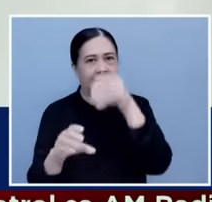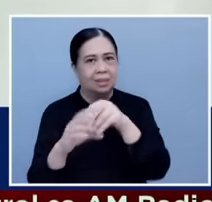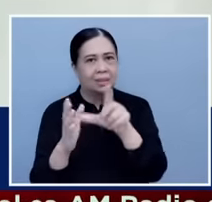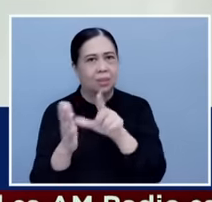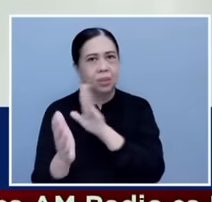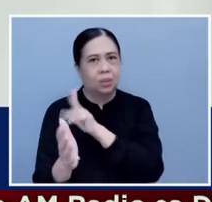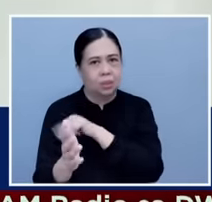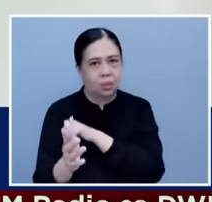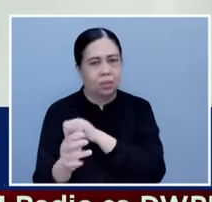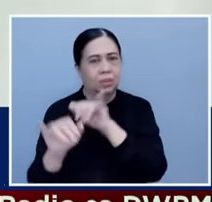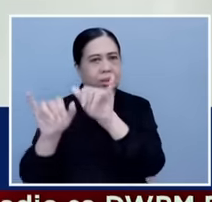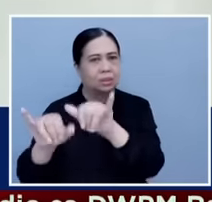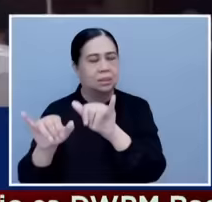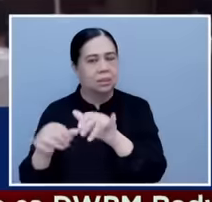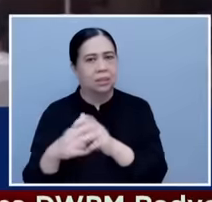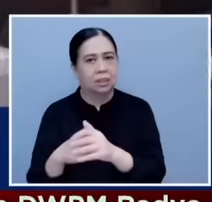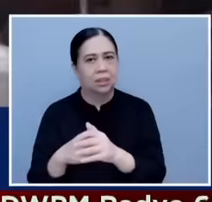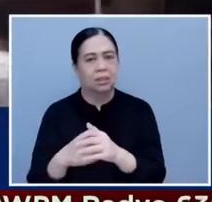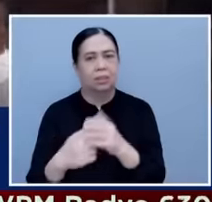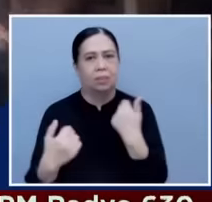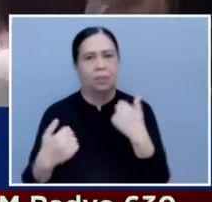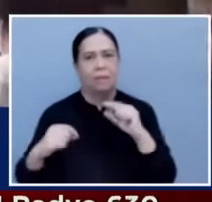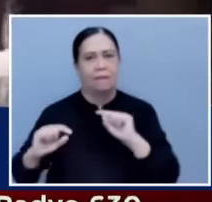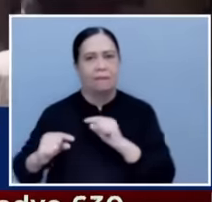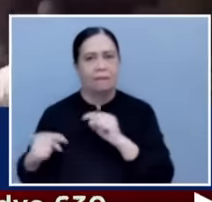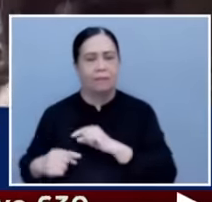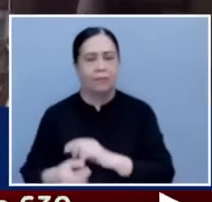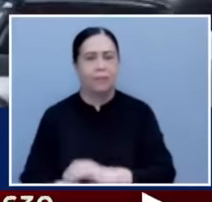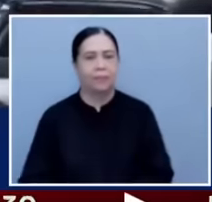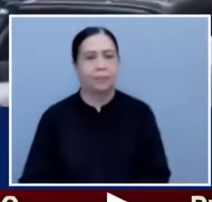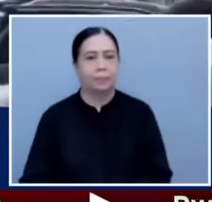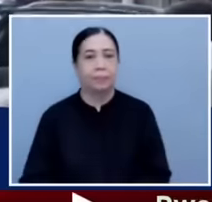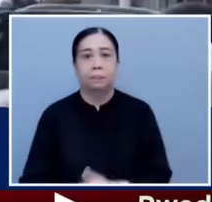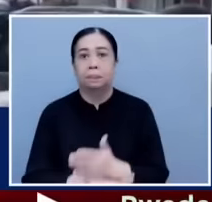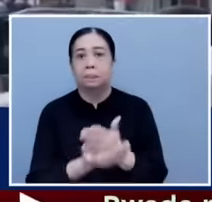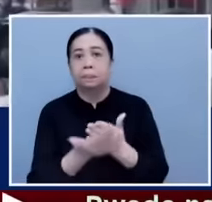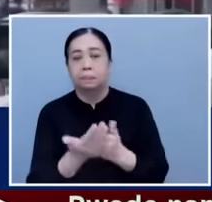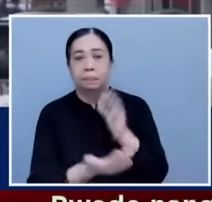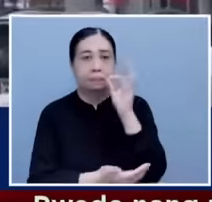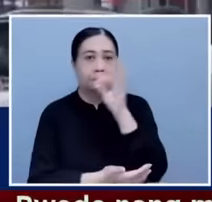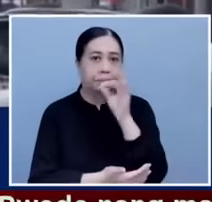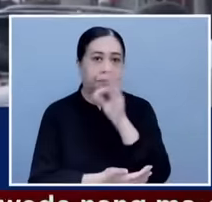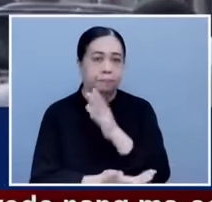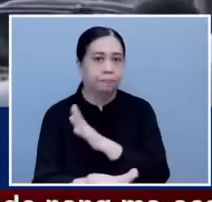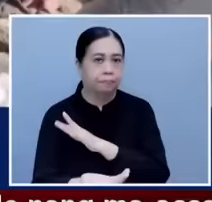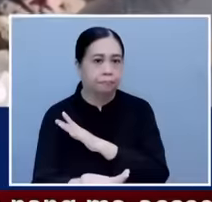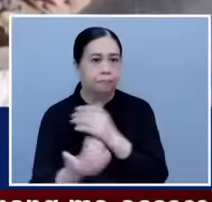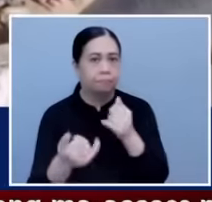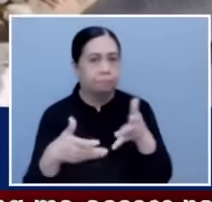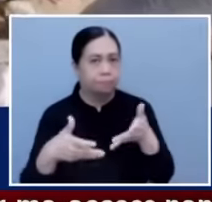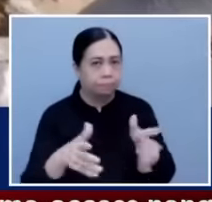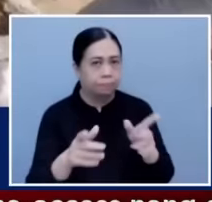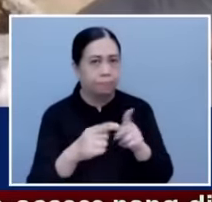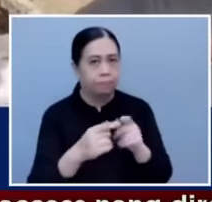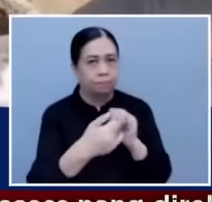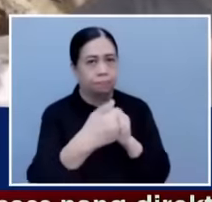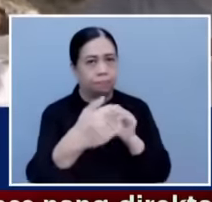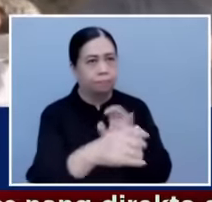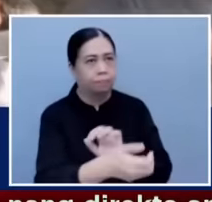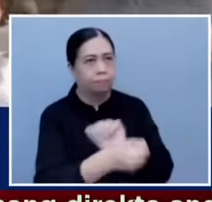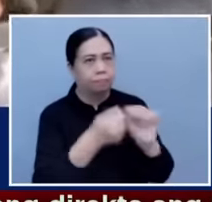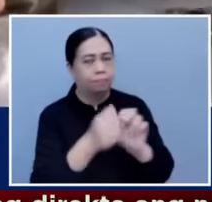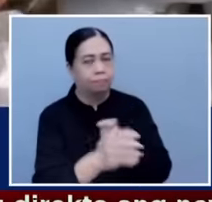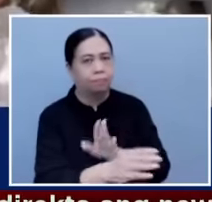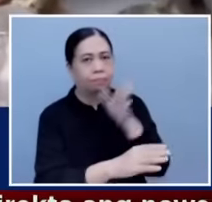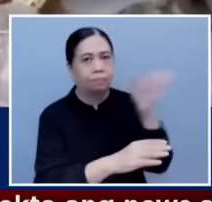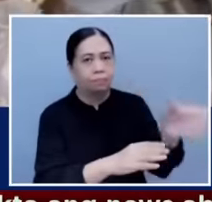staying for shrapnel wounds. Ang iba namang Pilipino naghihintay pa ring payagan na makatawid sa Egyptian